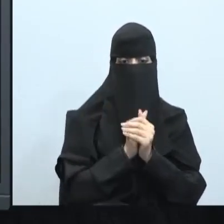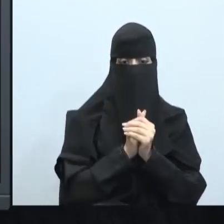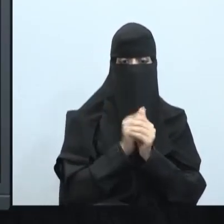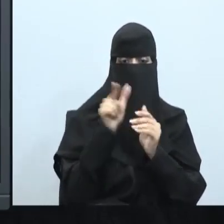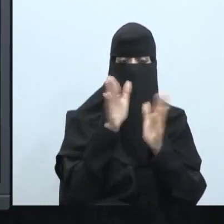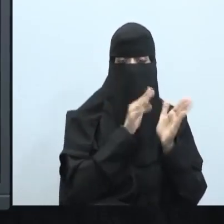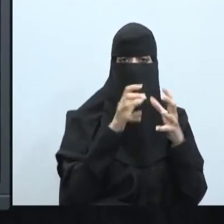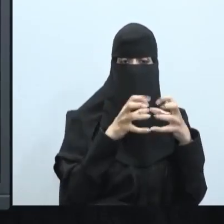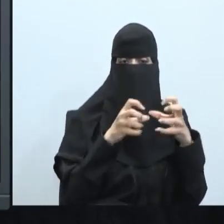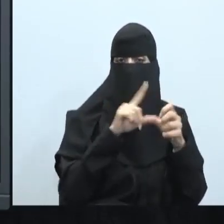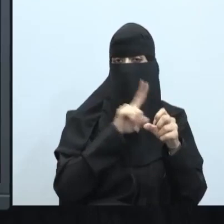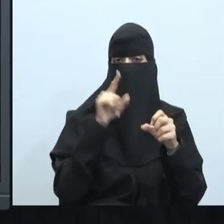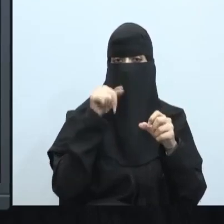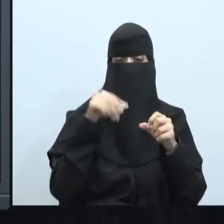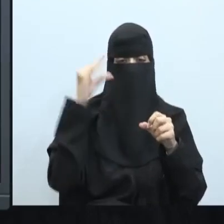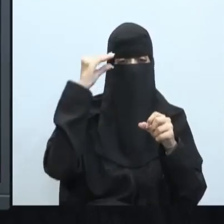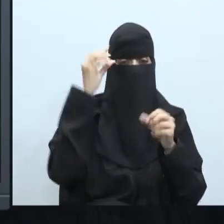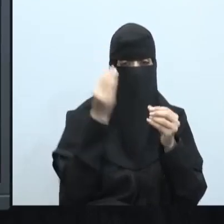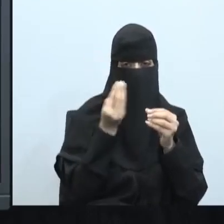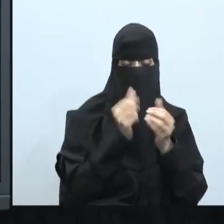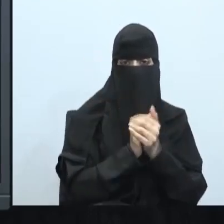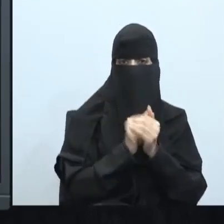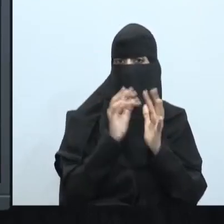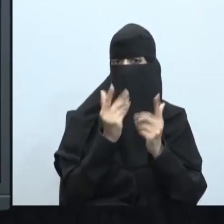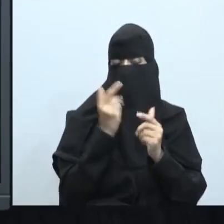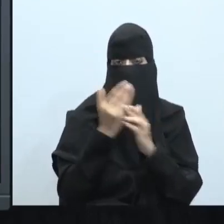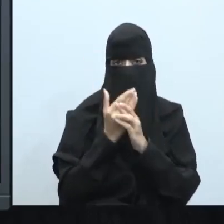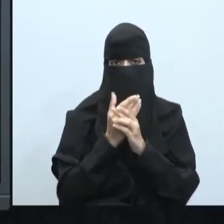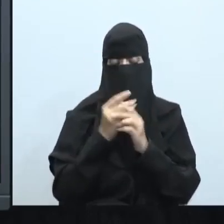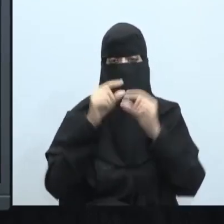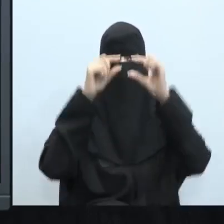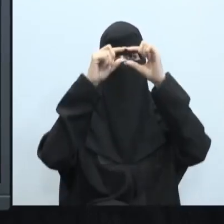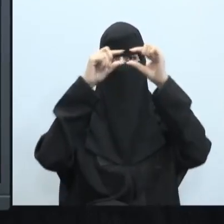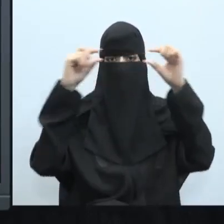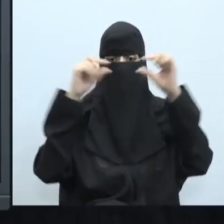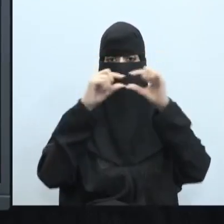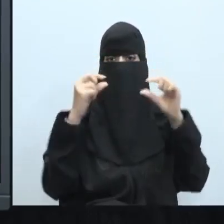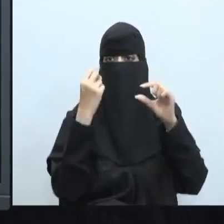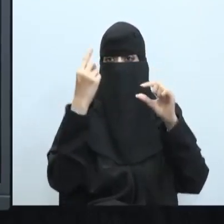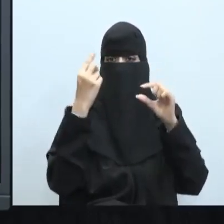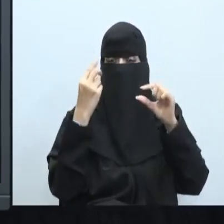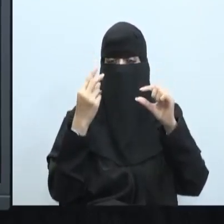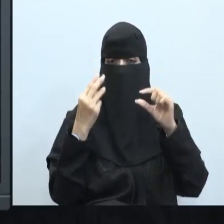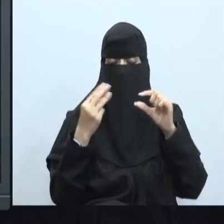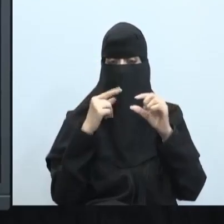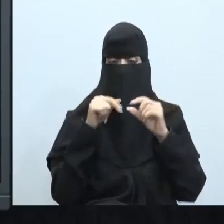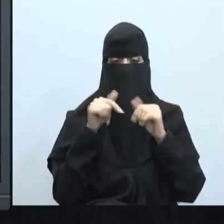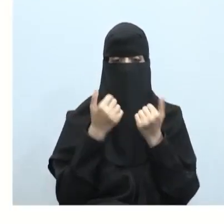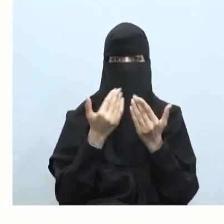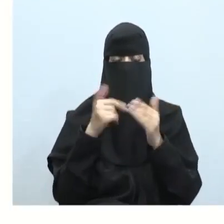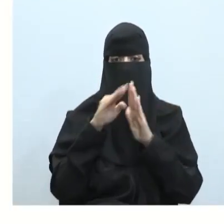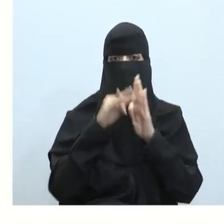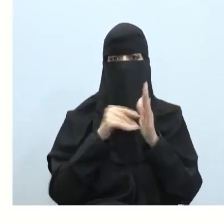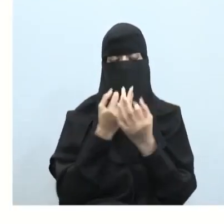بينما المفسر يتطلب الذاكره اقل لماذا كما ذكرنا سابقا في المدخلات وفي المخرجات عفوا لا يوجد برنامج